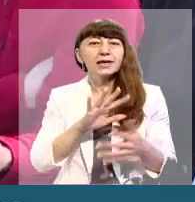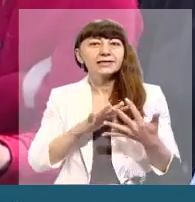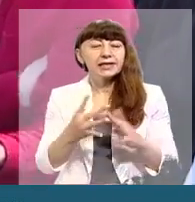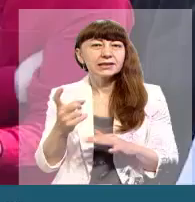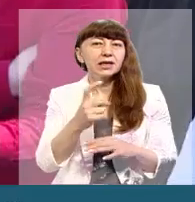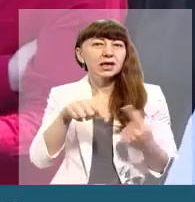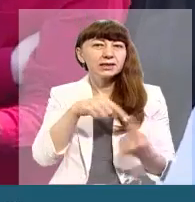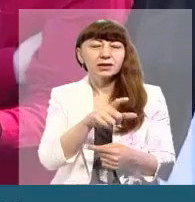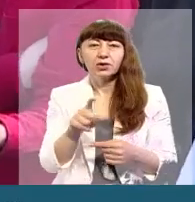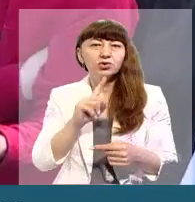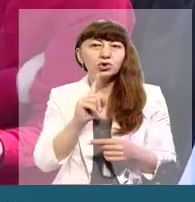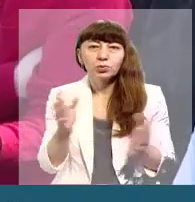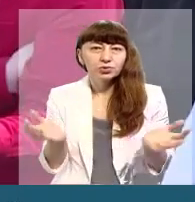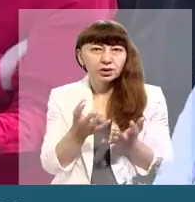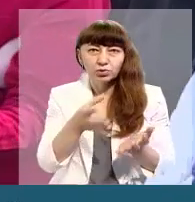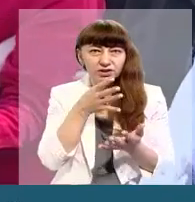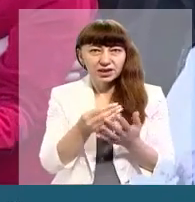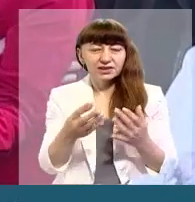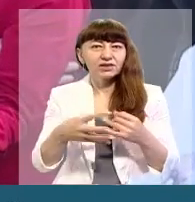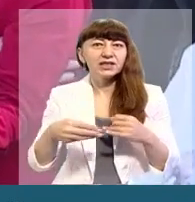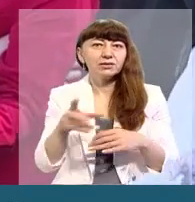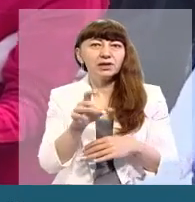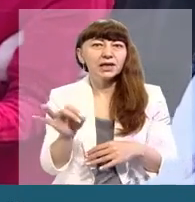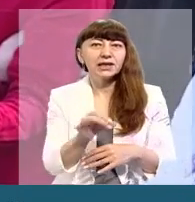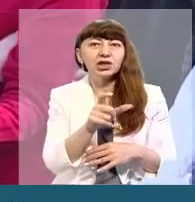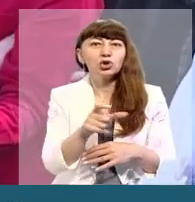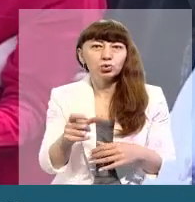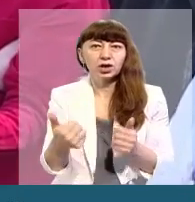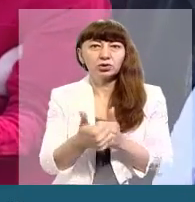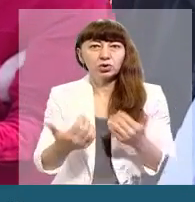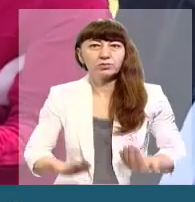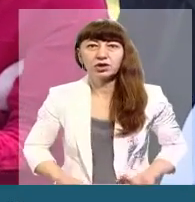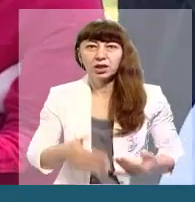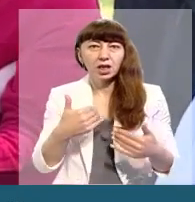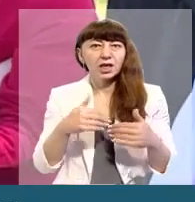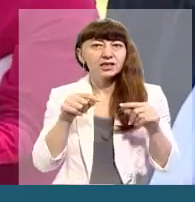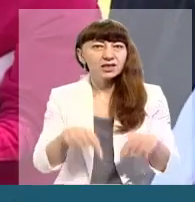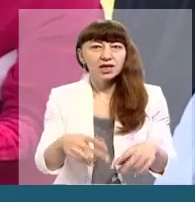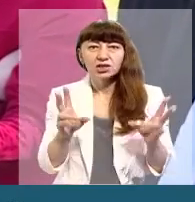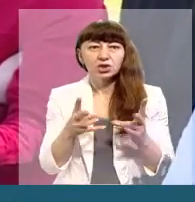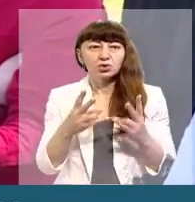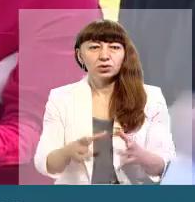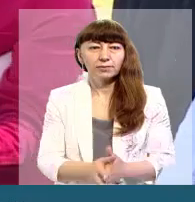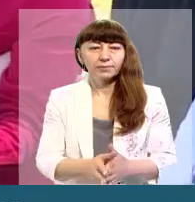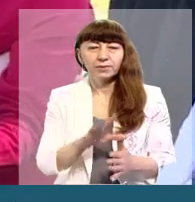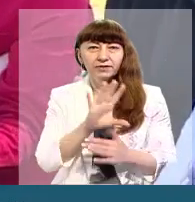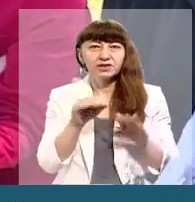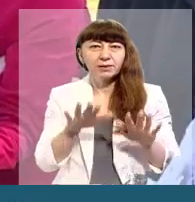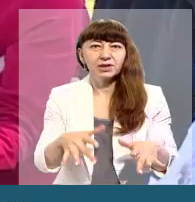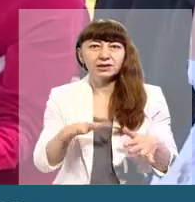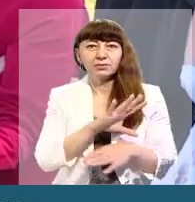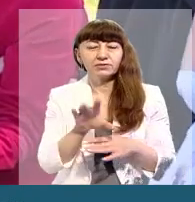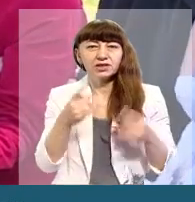которые не будут не заботиться о людях. Нам не нужно. Нам не нужно. У нас все мы местные, да. Мы все тут